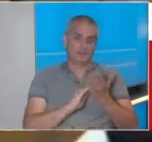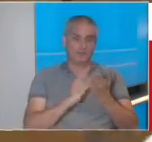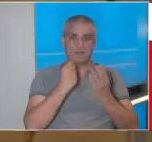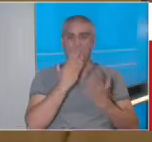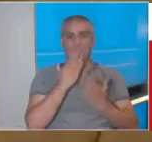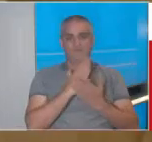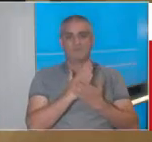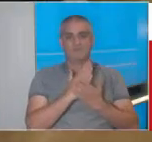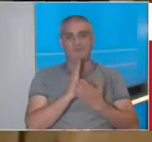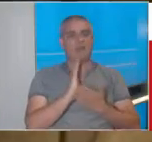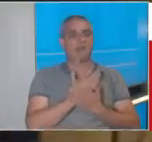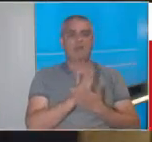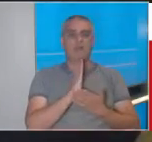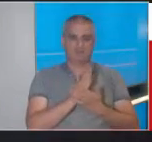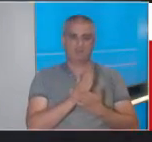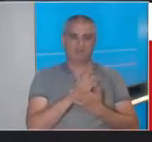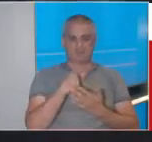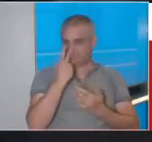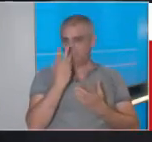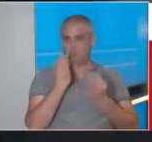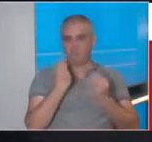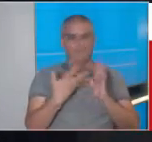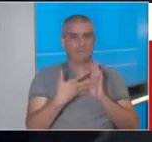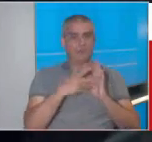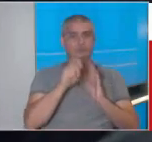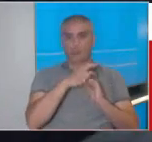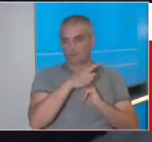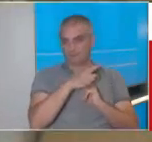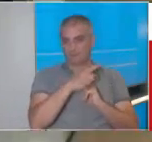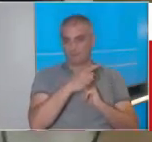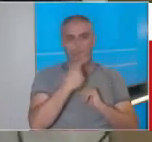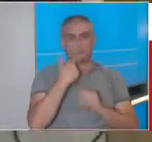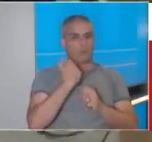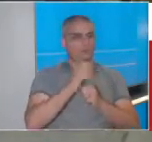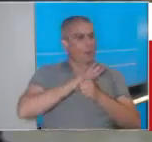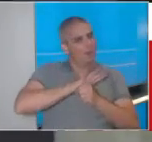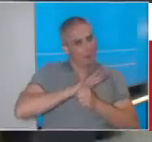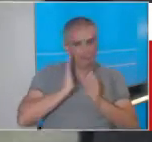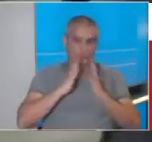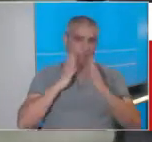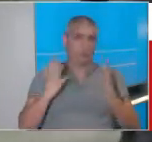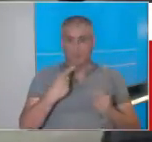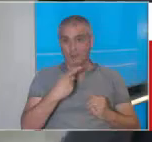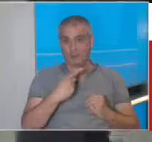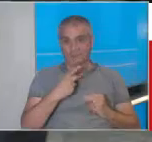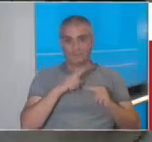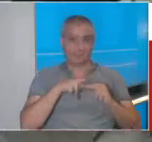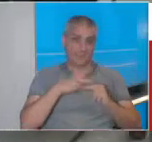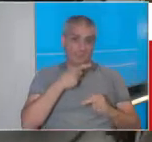סימנו כבר את ההכרעה, וגם אנחנו ראינו לא מעט ביקורת של השופט, שהוא טען על לחצים מאוד גדולים,